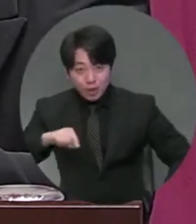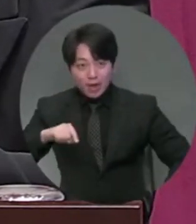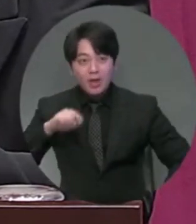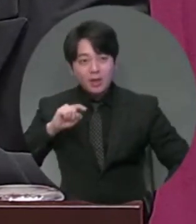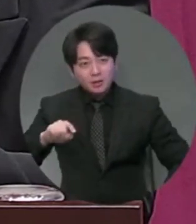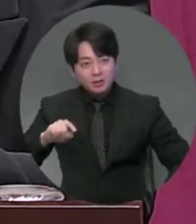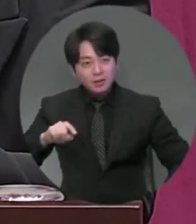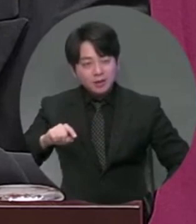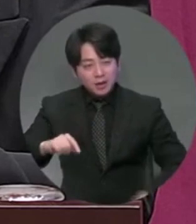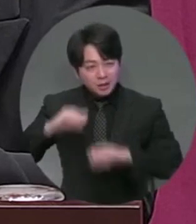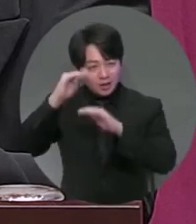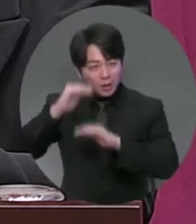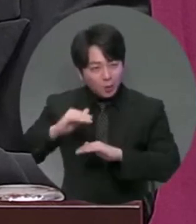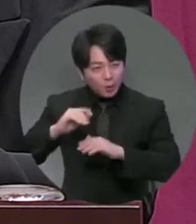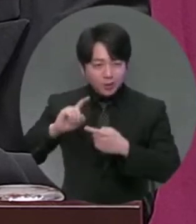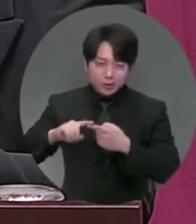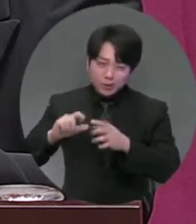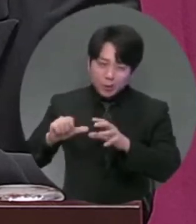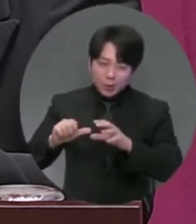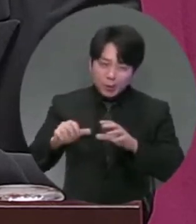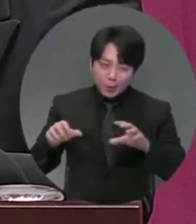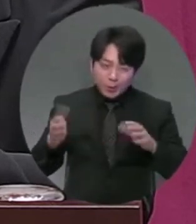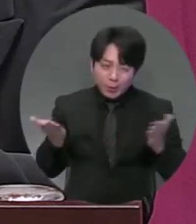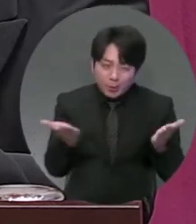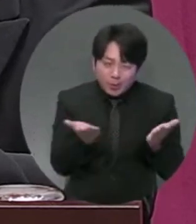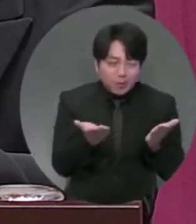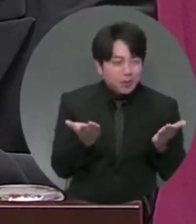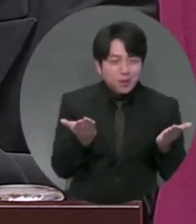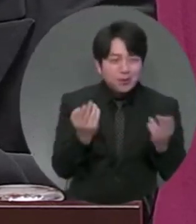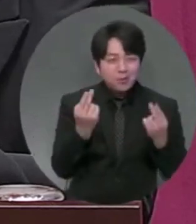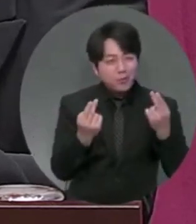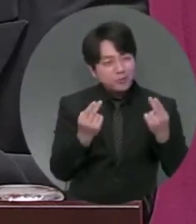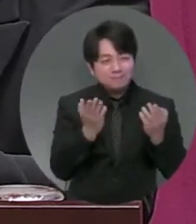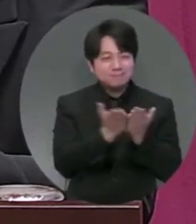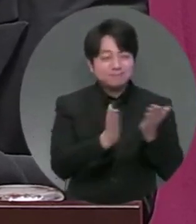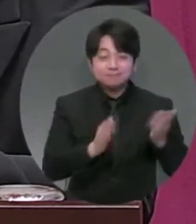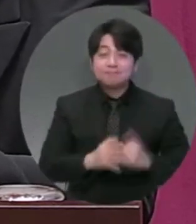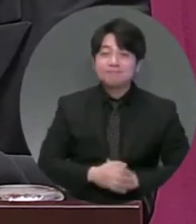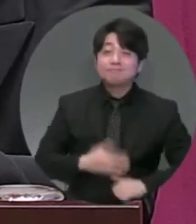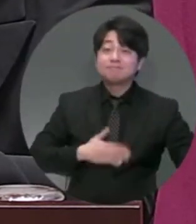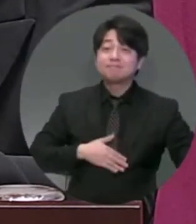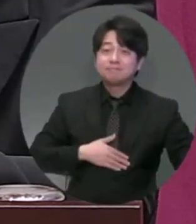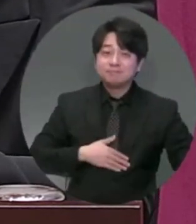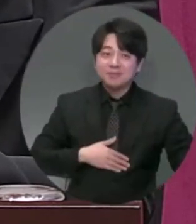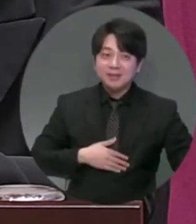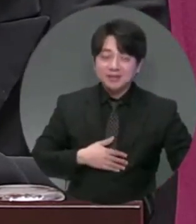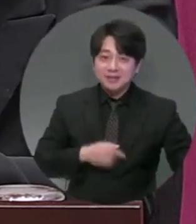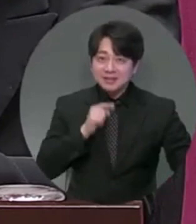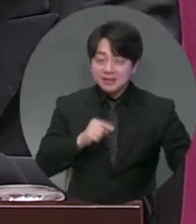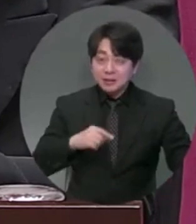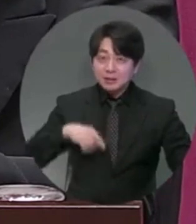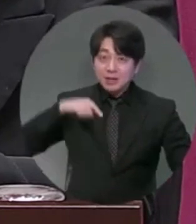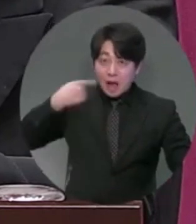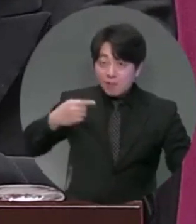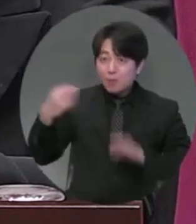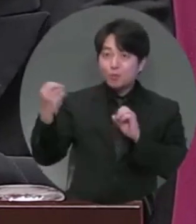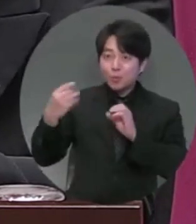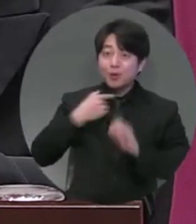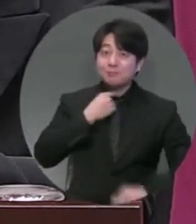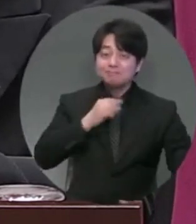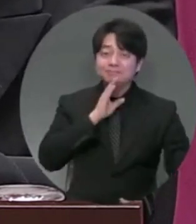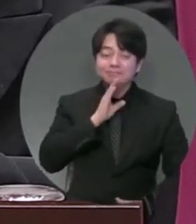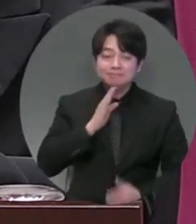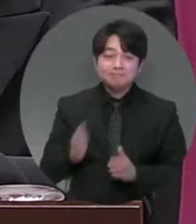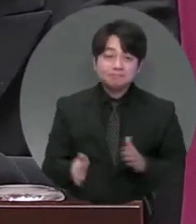b동간이 필요하다는 논의는 조금 안 맞는 것 아닌가 생각은 했어요 다음에 토론회 할테니까 그때 꼭 법무부에서 한번 나와주셨으면 좋겠다는 말씀 먼저